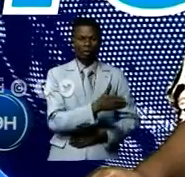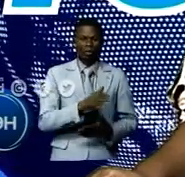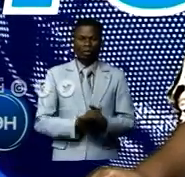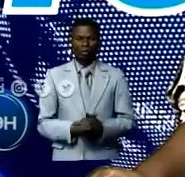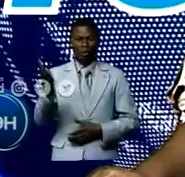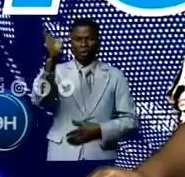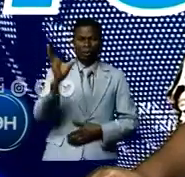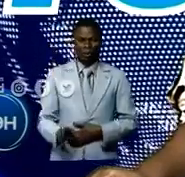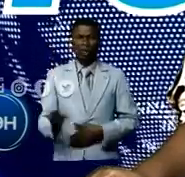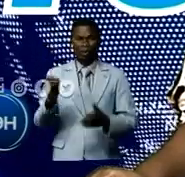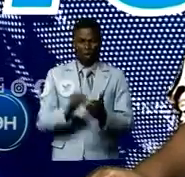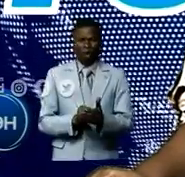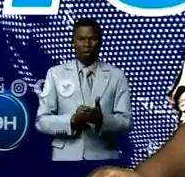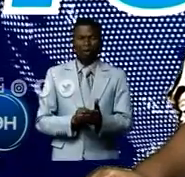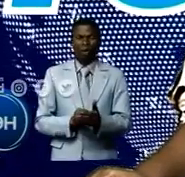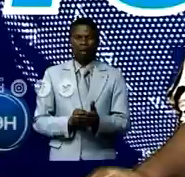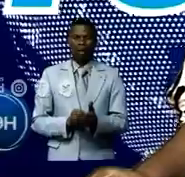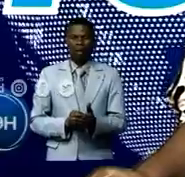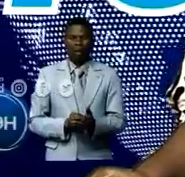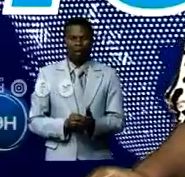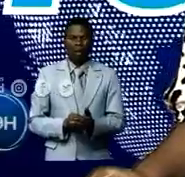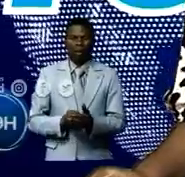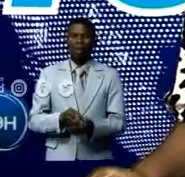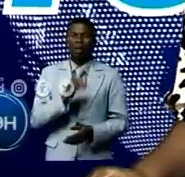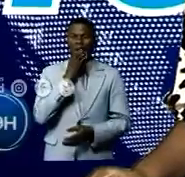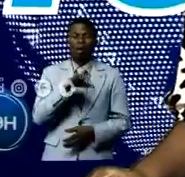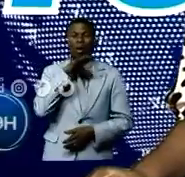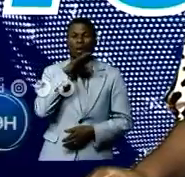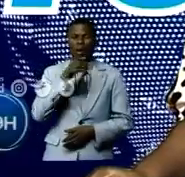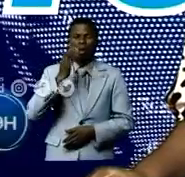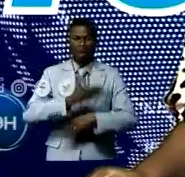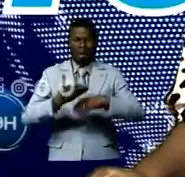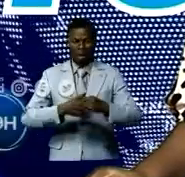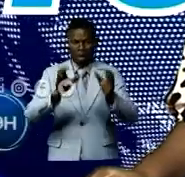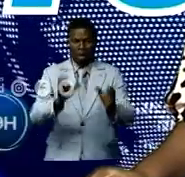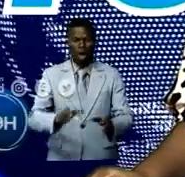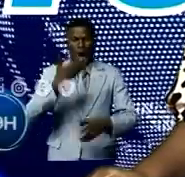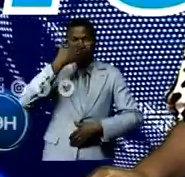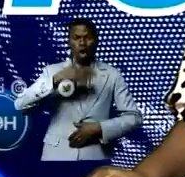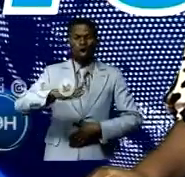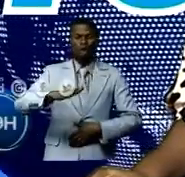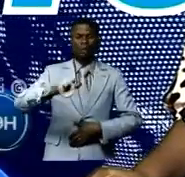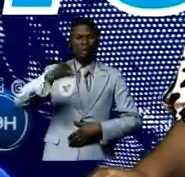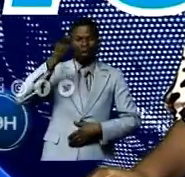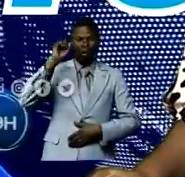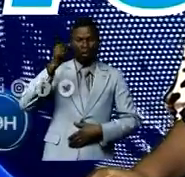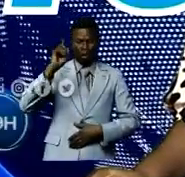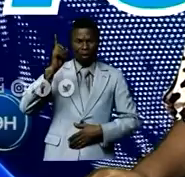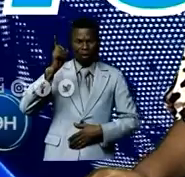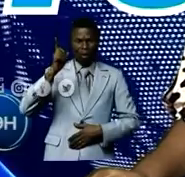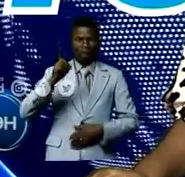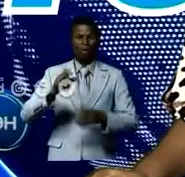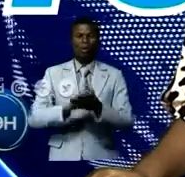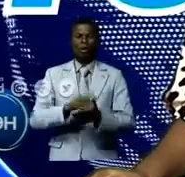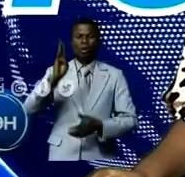Congo central, toujours, il y a eu la pose de la première pierre pour la construction d'un centre hospitalier à